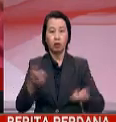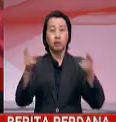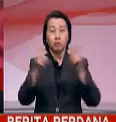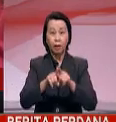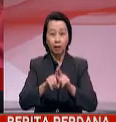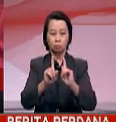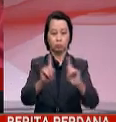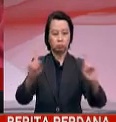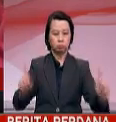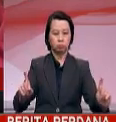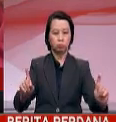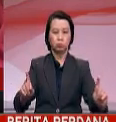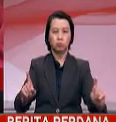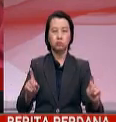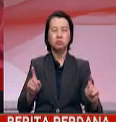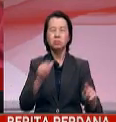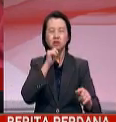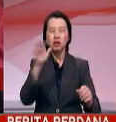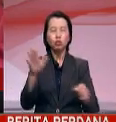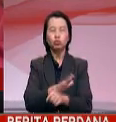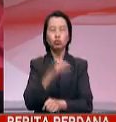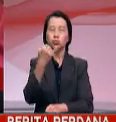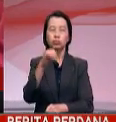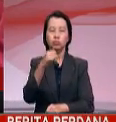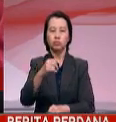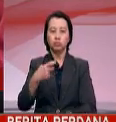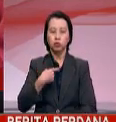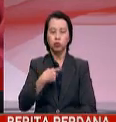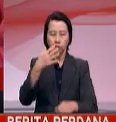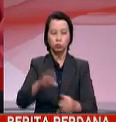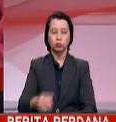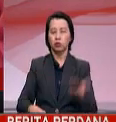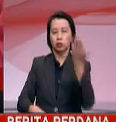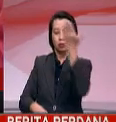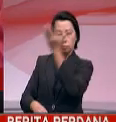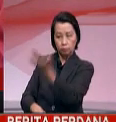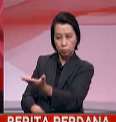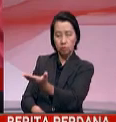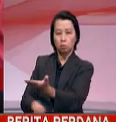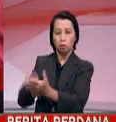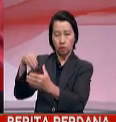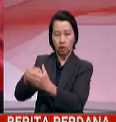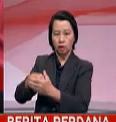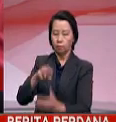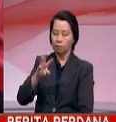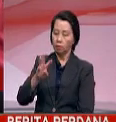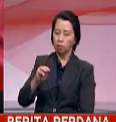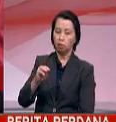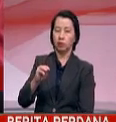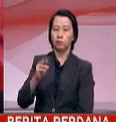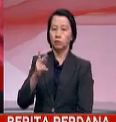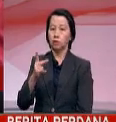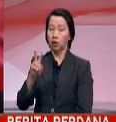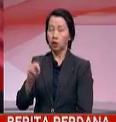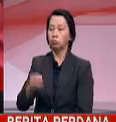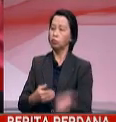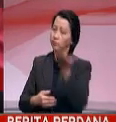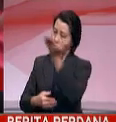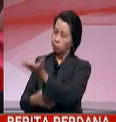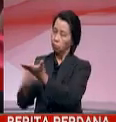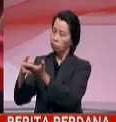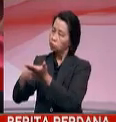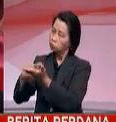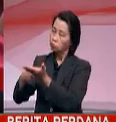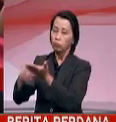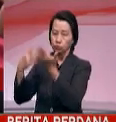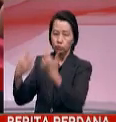penjarakan sosial tidak muat. Jadi kita telah bentangkan ke dalam majlis MKN